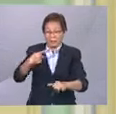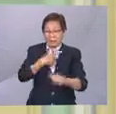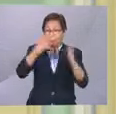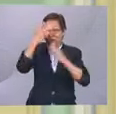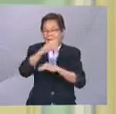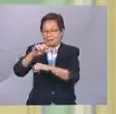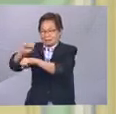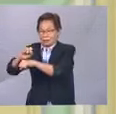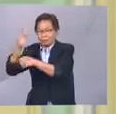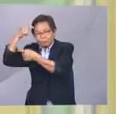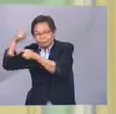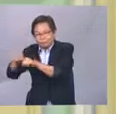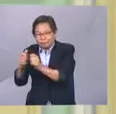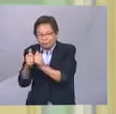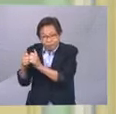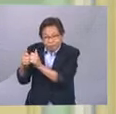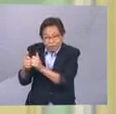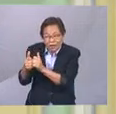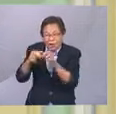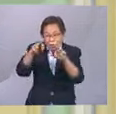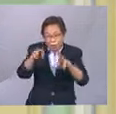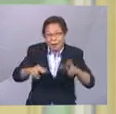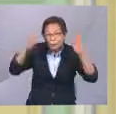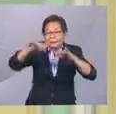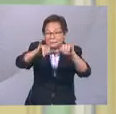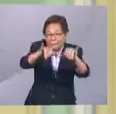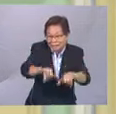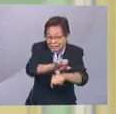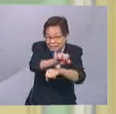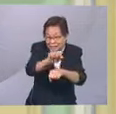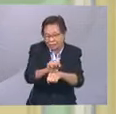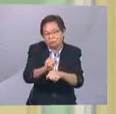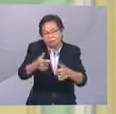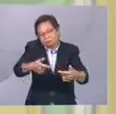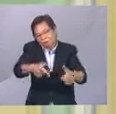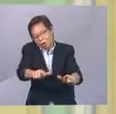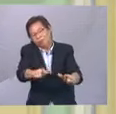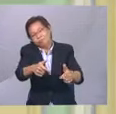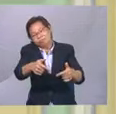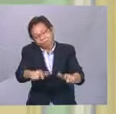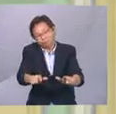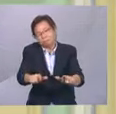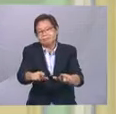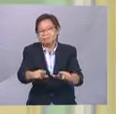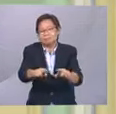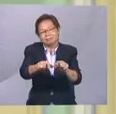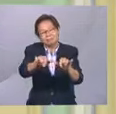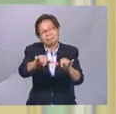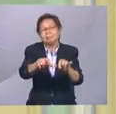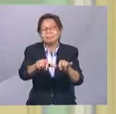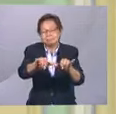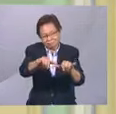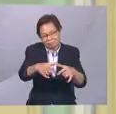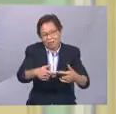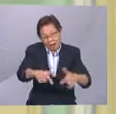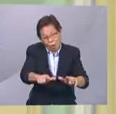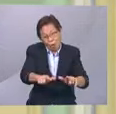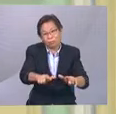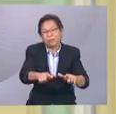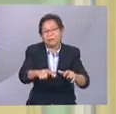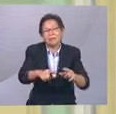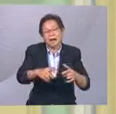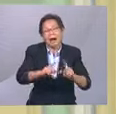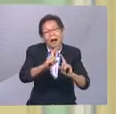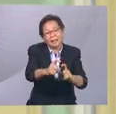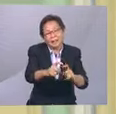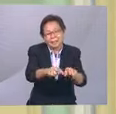Raya kita yang tinggal di Singapura masih lagi diberikan tempat tinggal dan